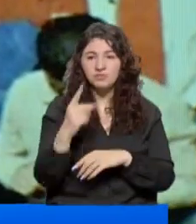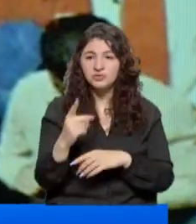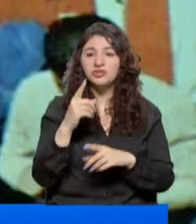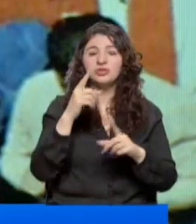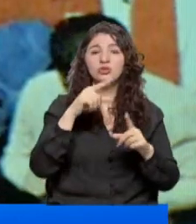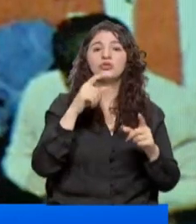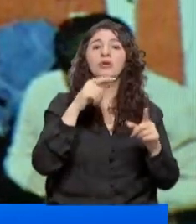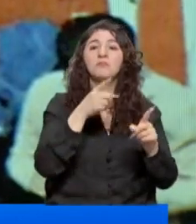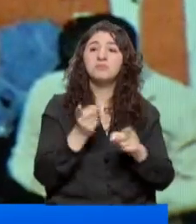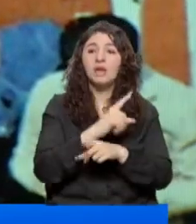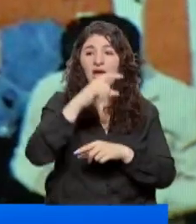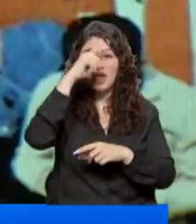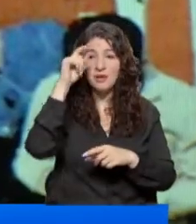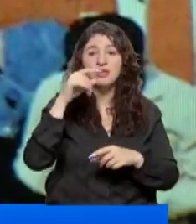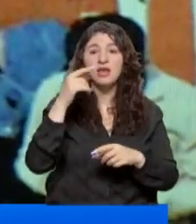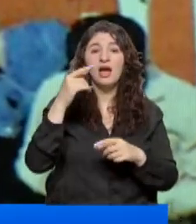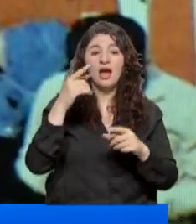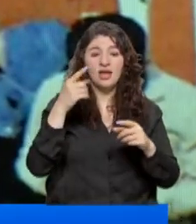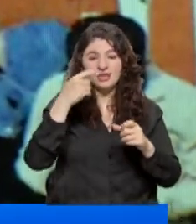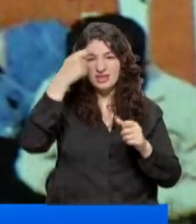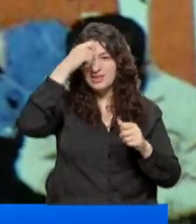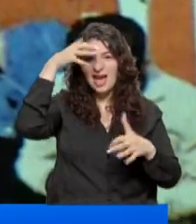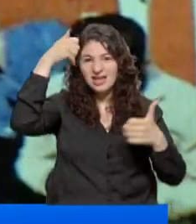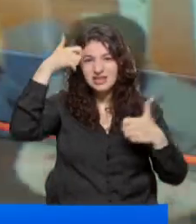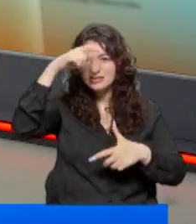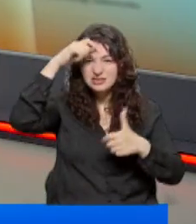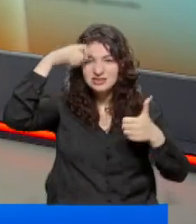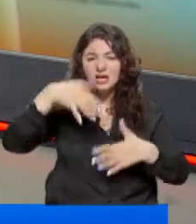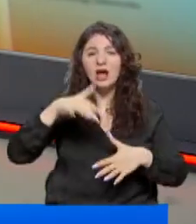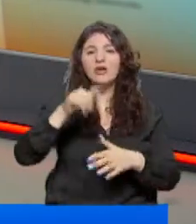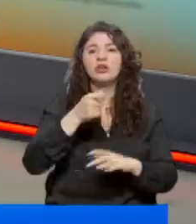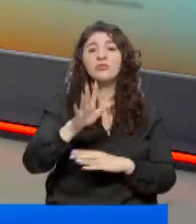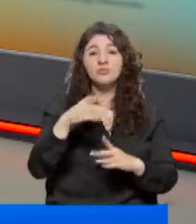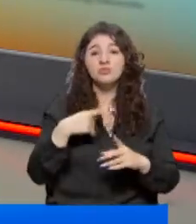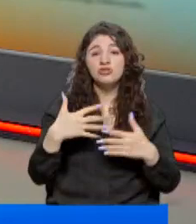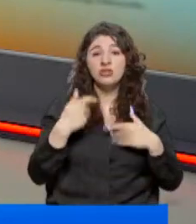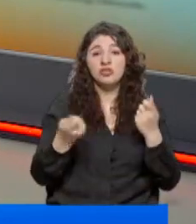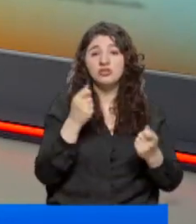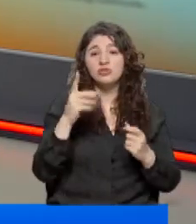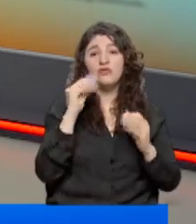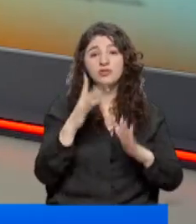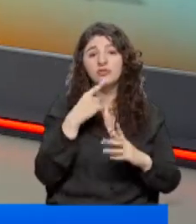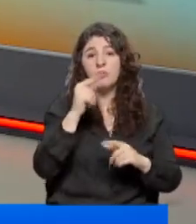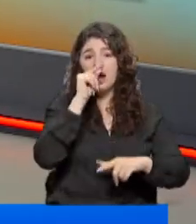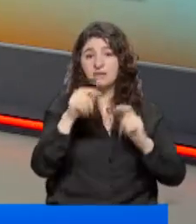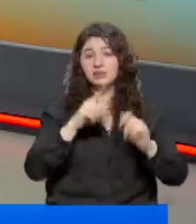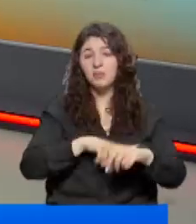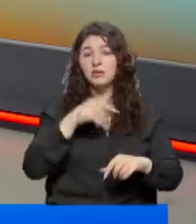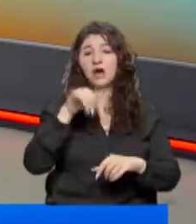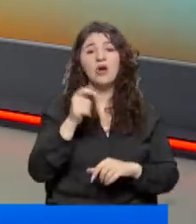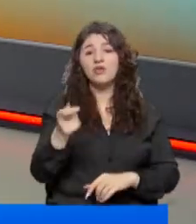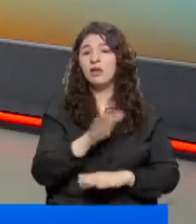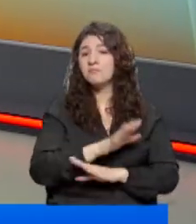emeğin ve alın terinin hakkı ödenmez dedi Biz bunu salçalar içinde çokça kullandığı kopan de mi sürecinde